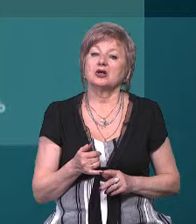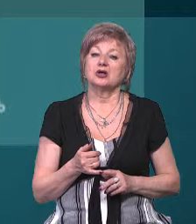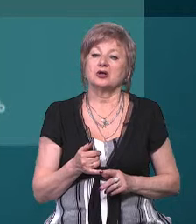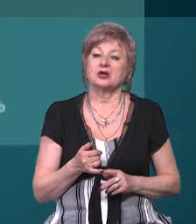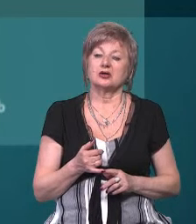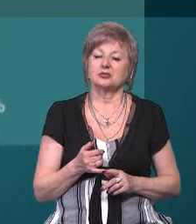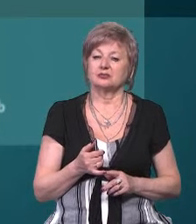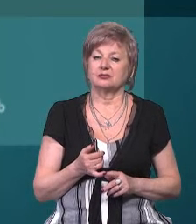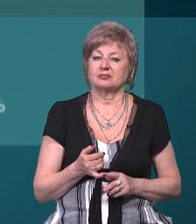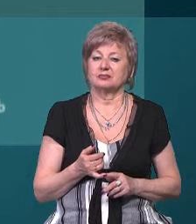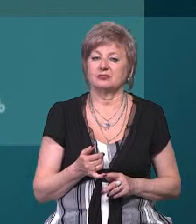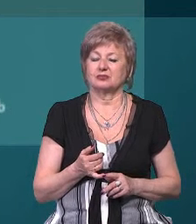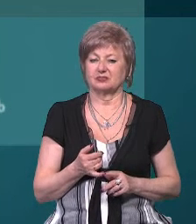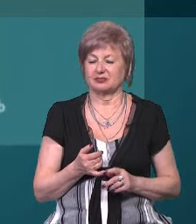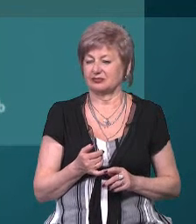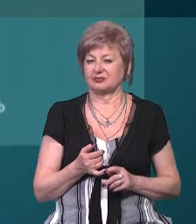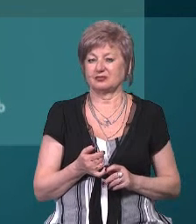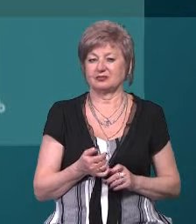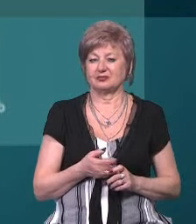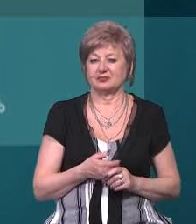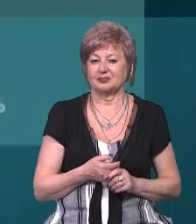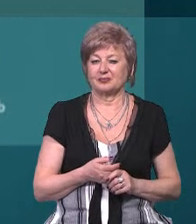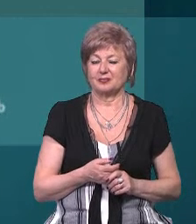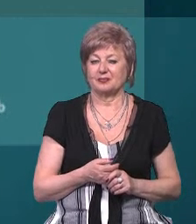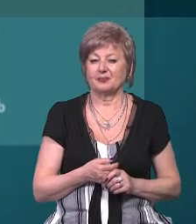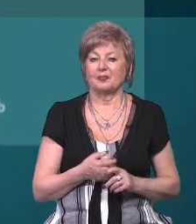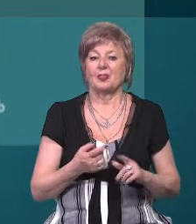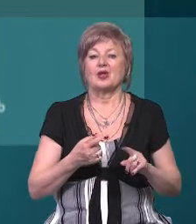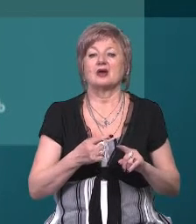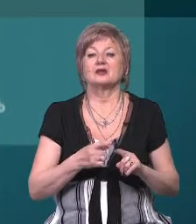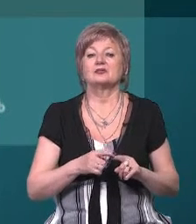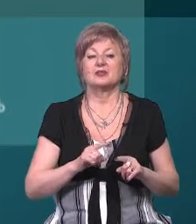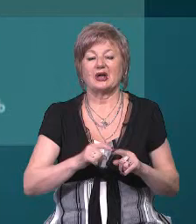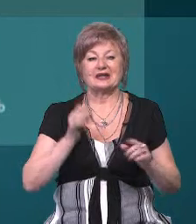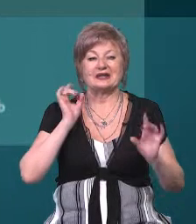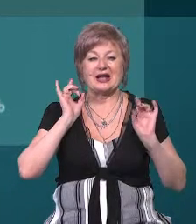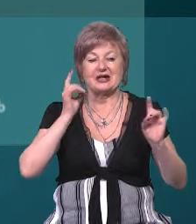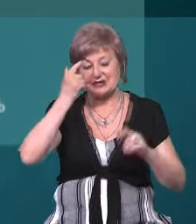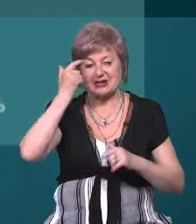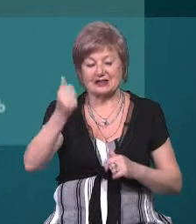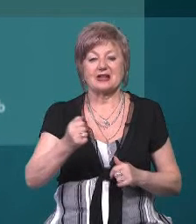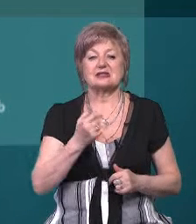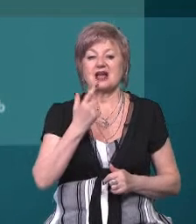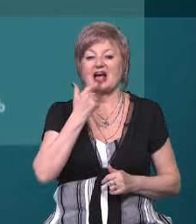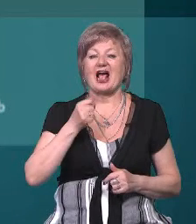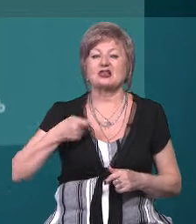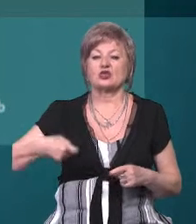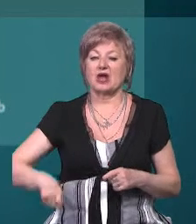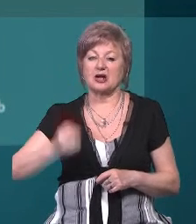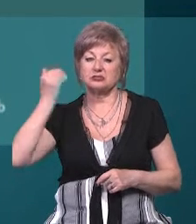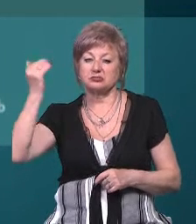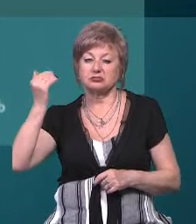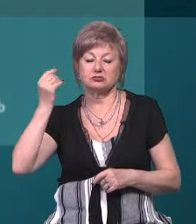носить певний аморальний характер. Це сигнал розповсюджується з Краснодарського краю чи морем,